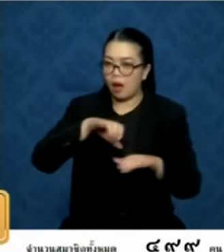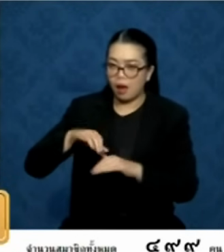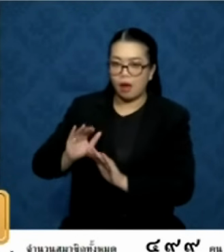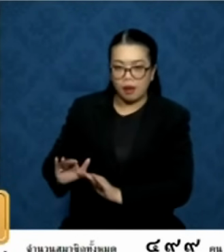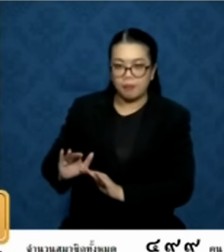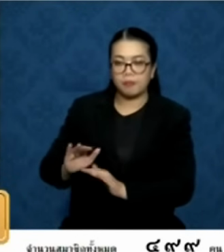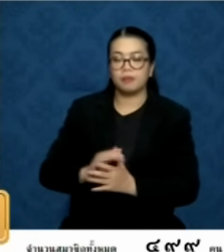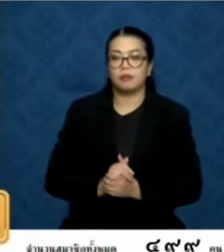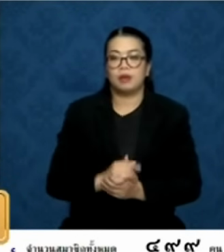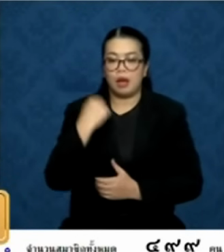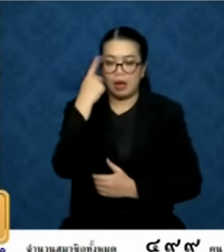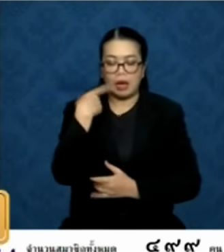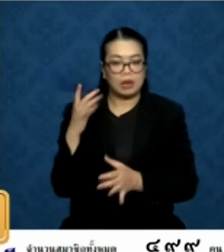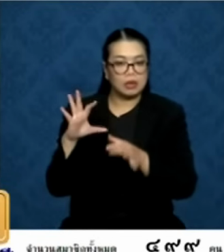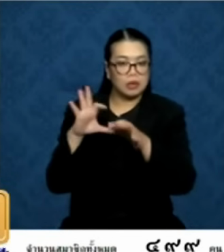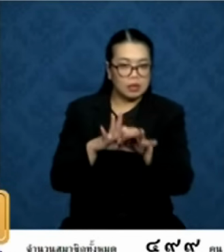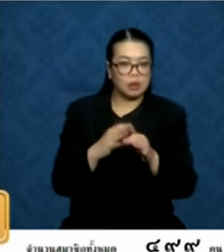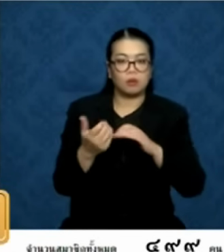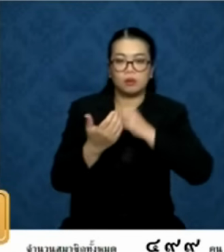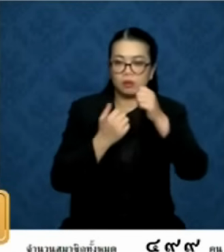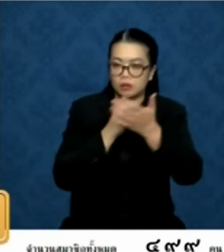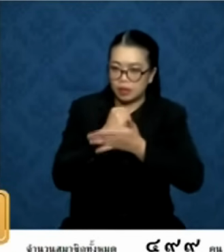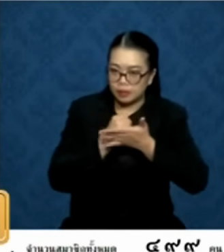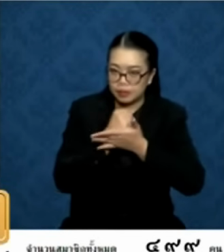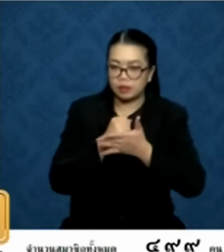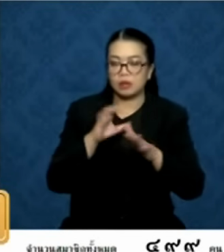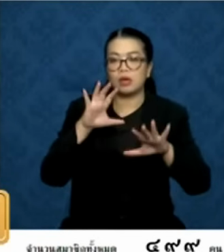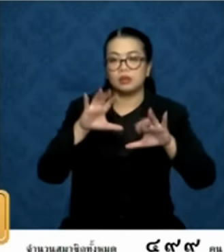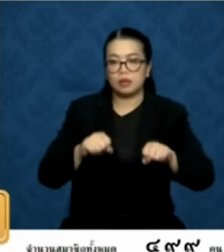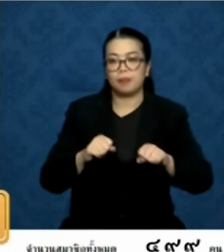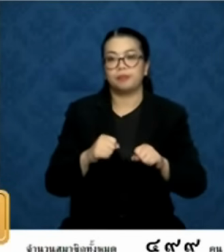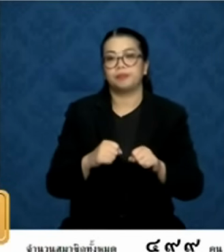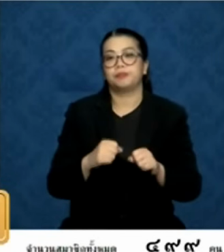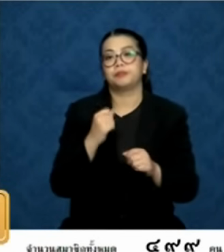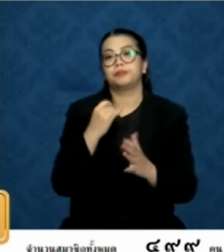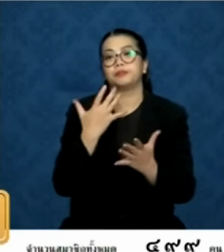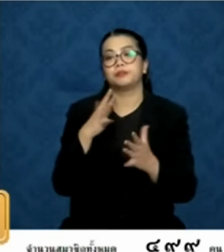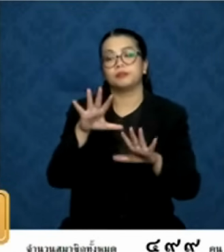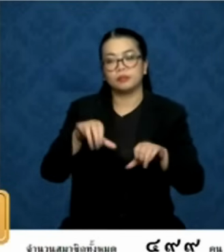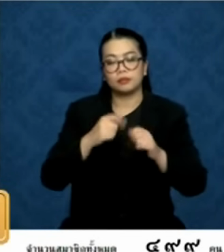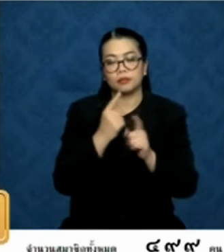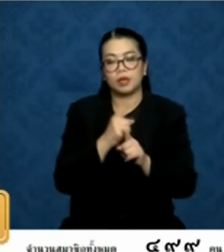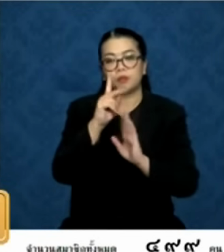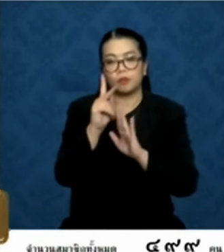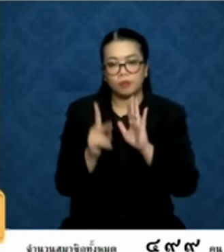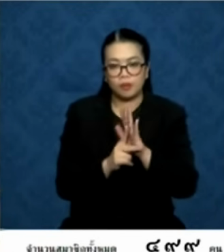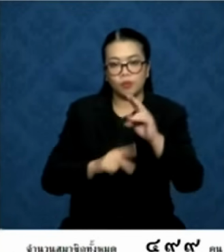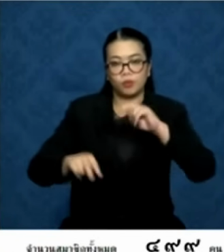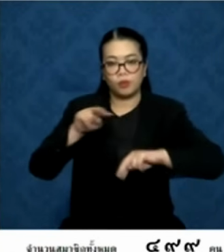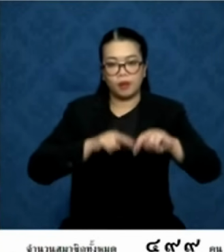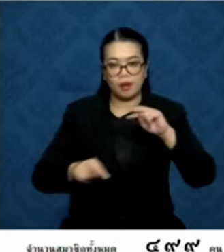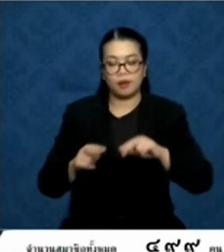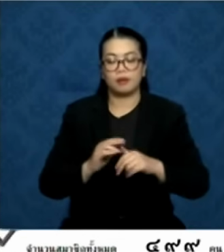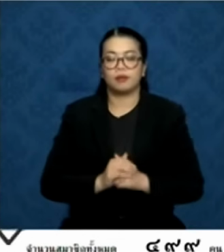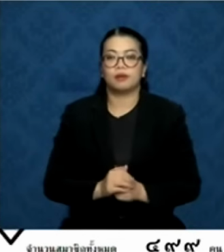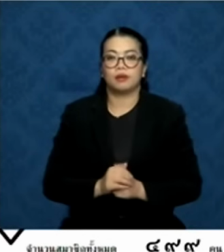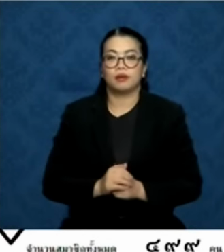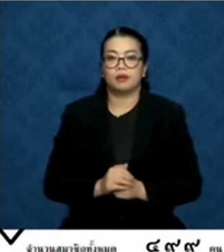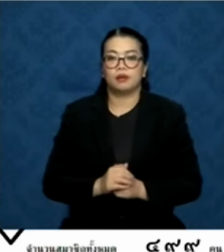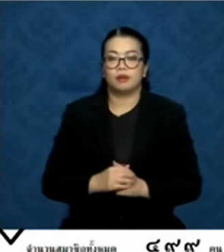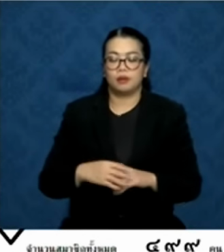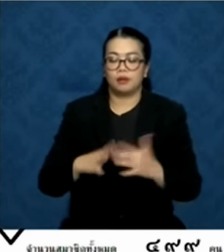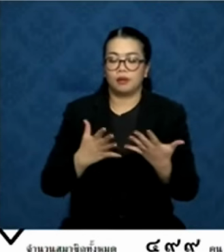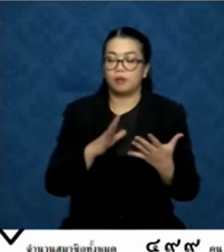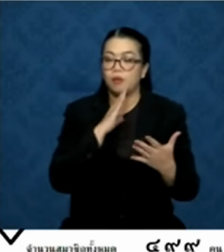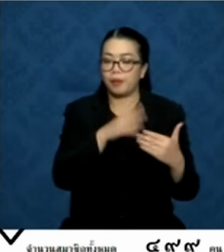คดีผู้สมคบผู้สนับสนุนหรือให้การช่วยเหลือผู้เสพยาเสพติดเข้าสู่กระบวนการบำบั